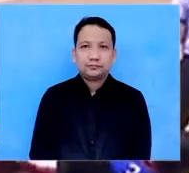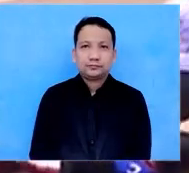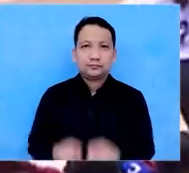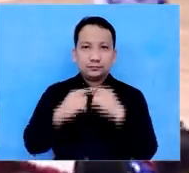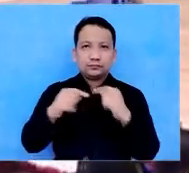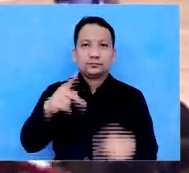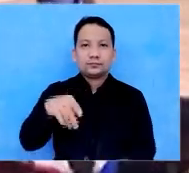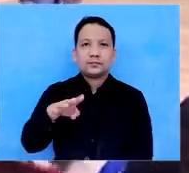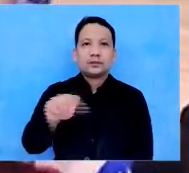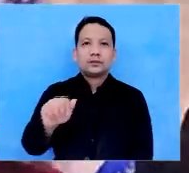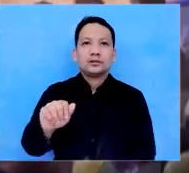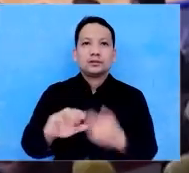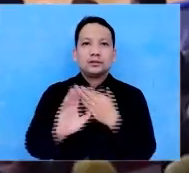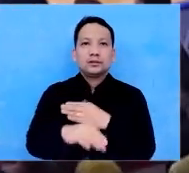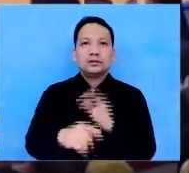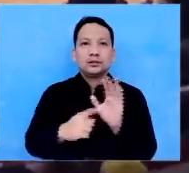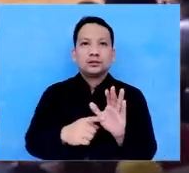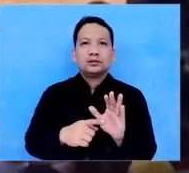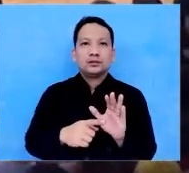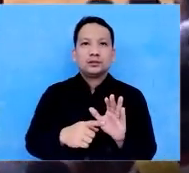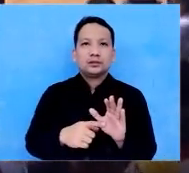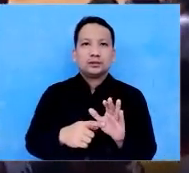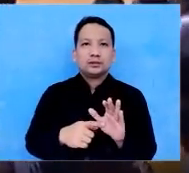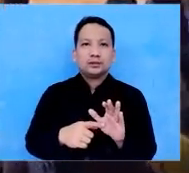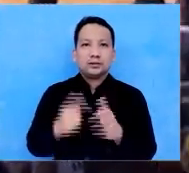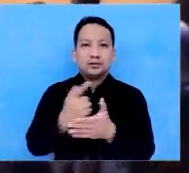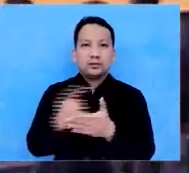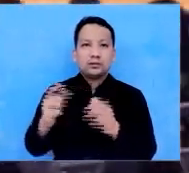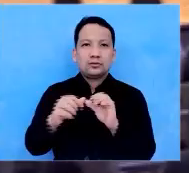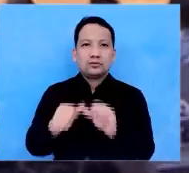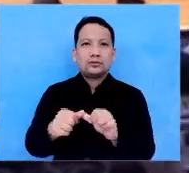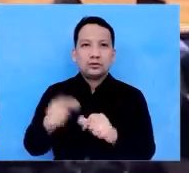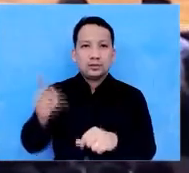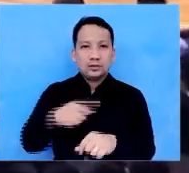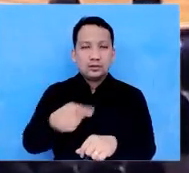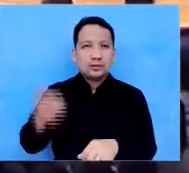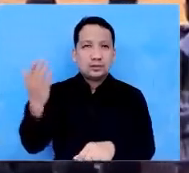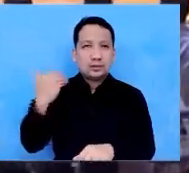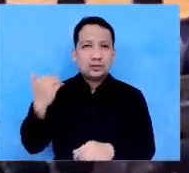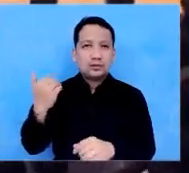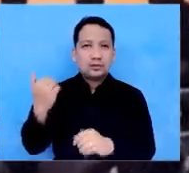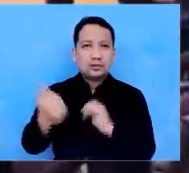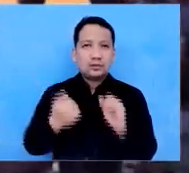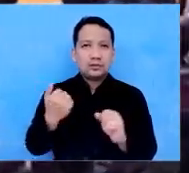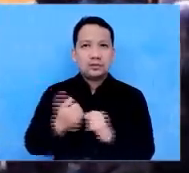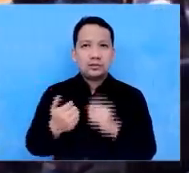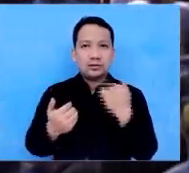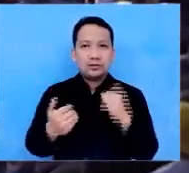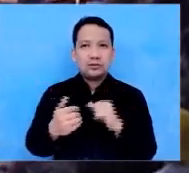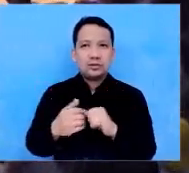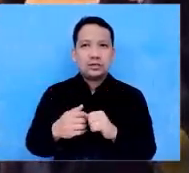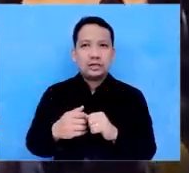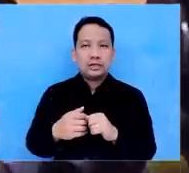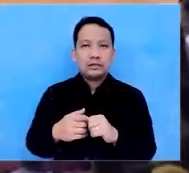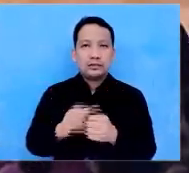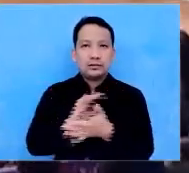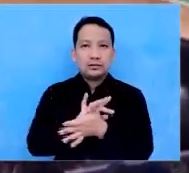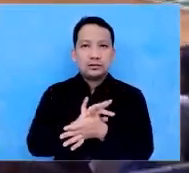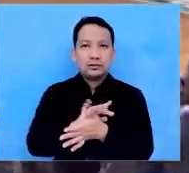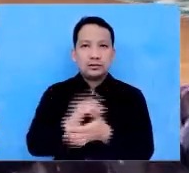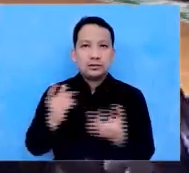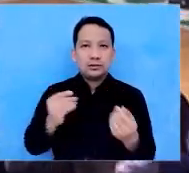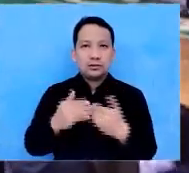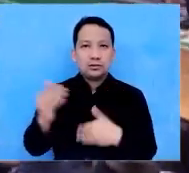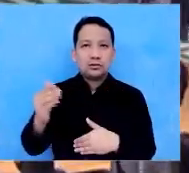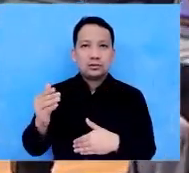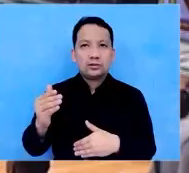PBA ang pagbabalik ng All-Star Weekend matapos makansela nitong nakaraang mga taon dahil sa pandemya. Gaganapin nito sa